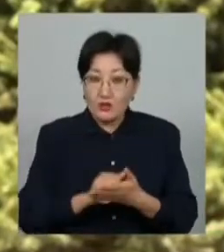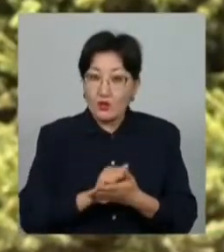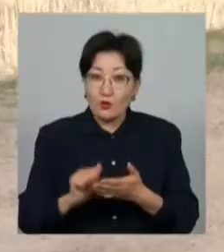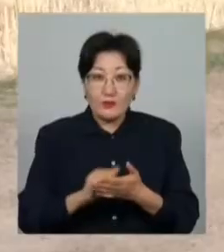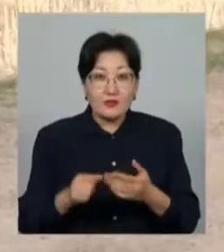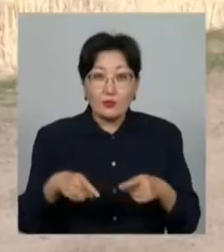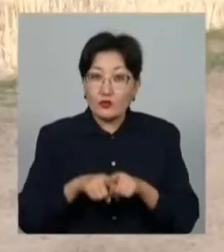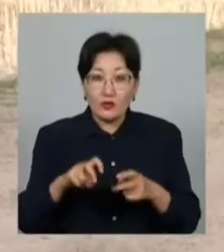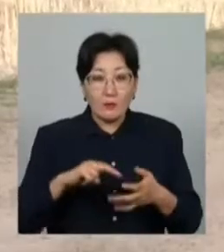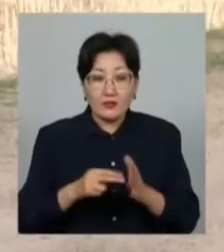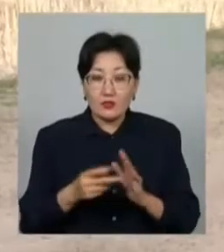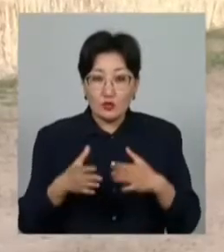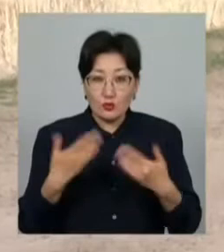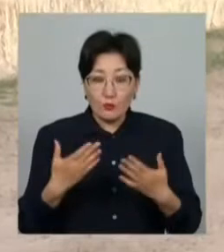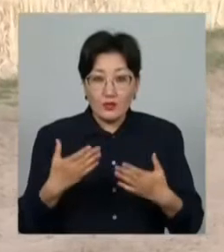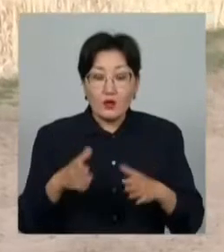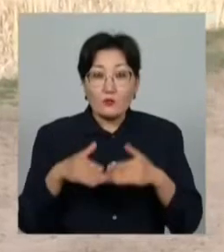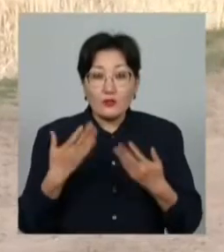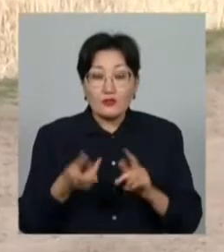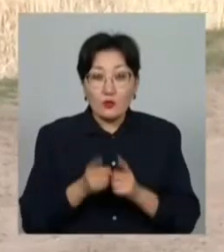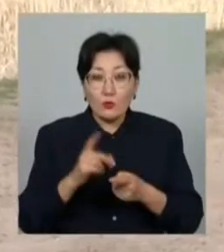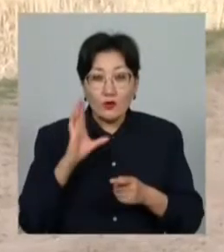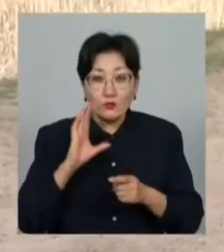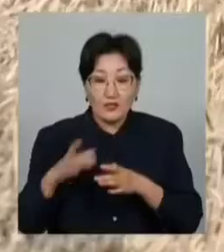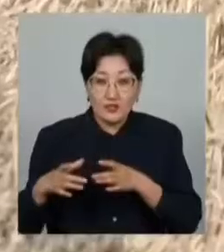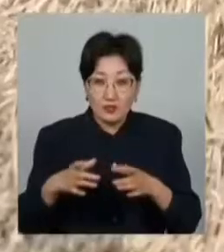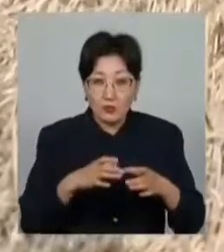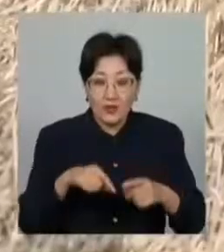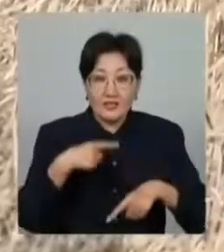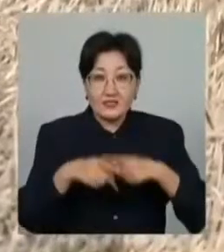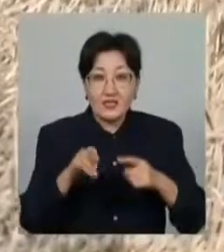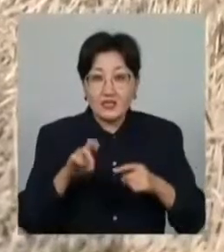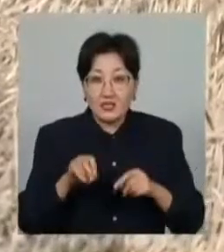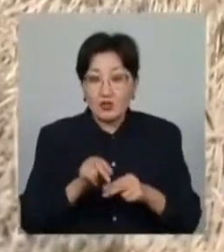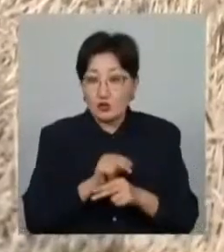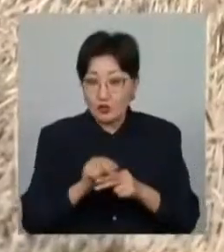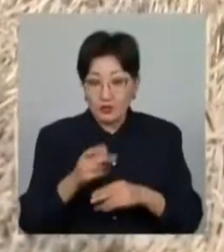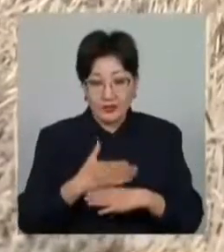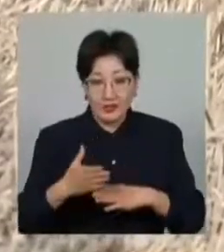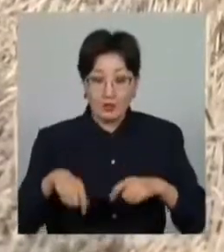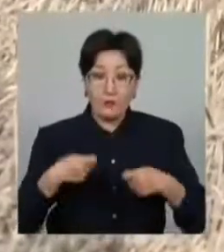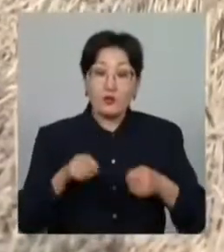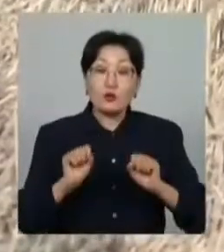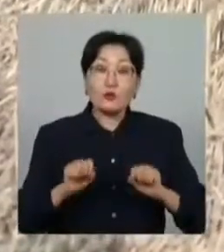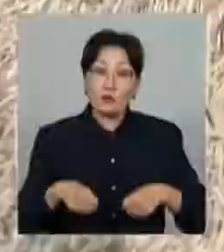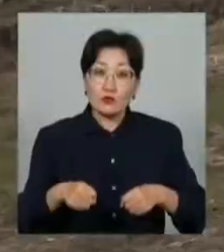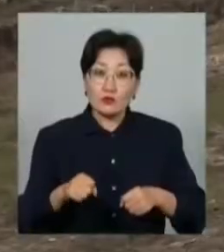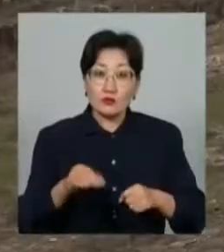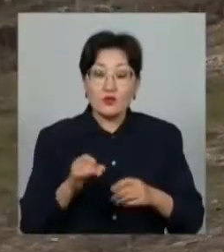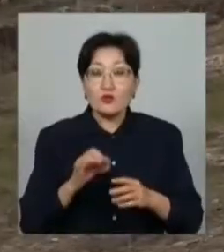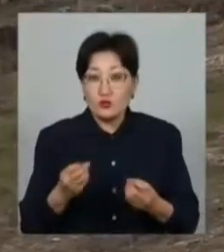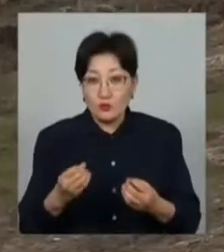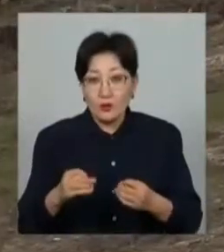кезінде су тартылып жоққа айналған 10 көлшікке су тек каналдар жөнделіп біткеннен кейін ғана берілуі мүмкін. Оның